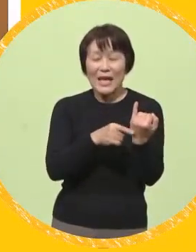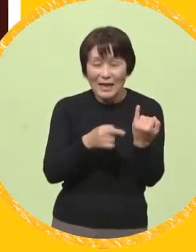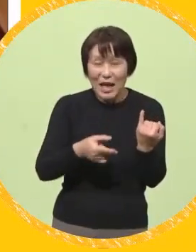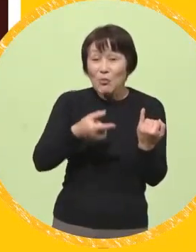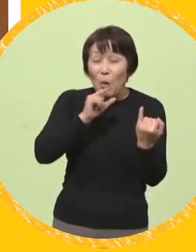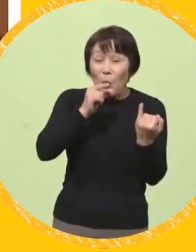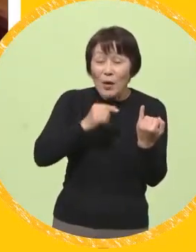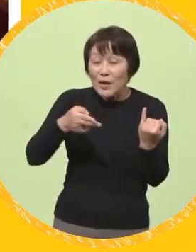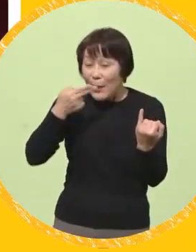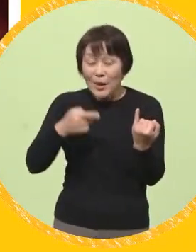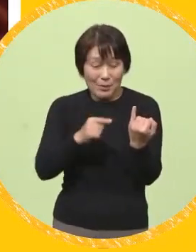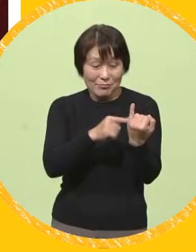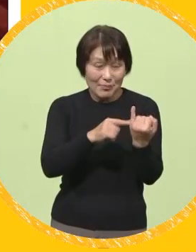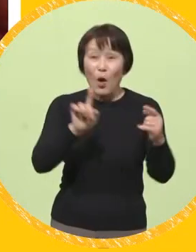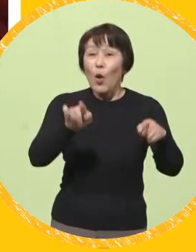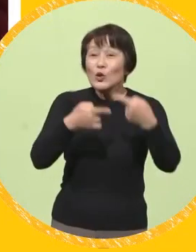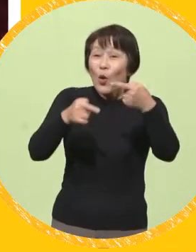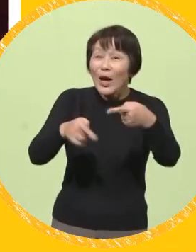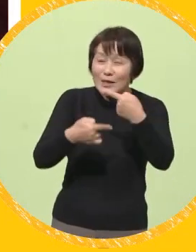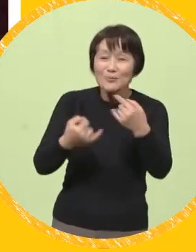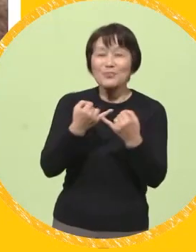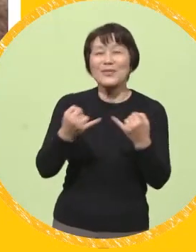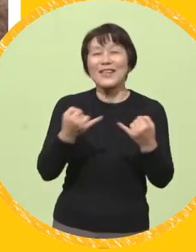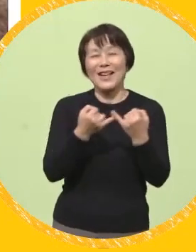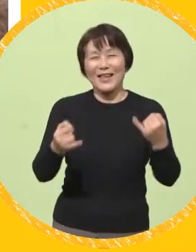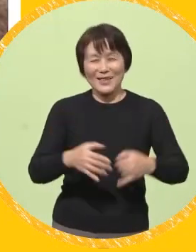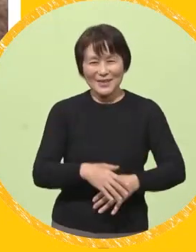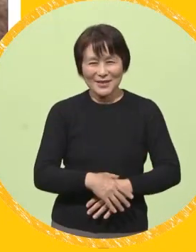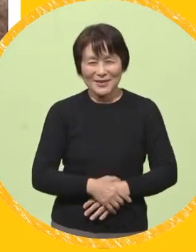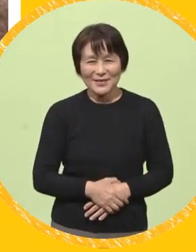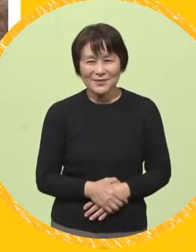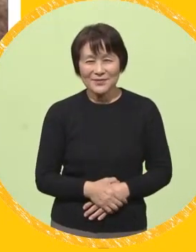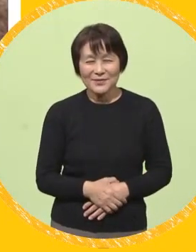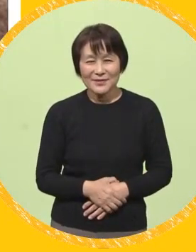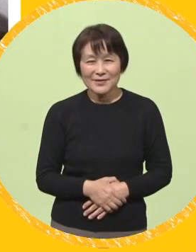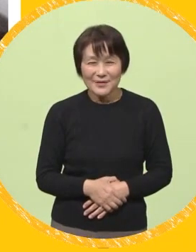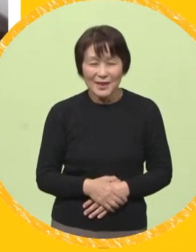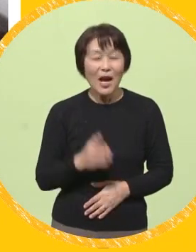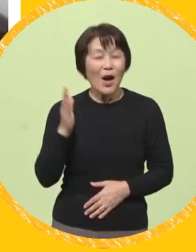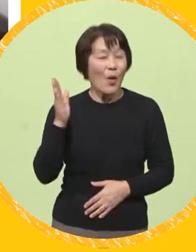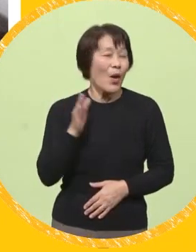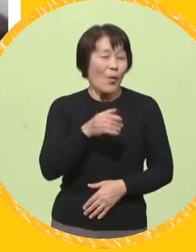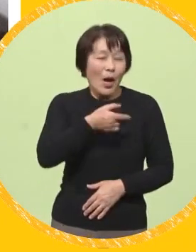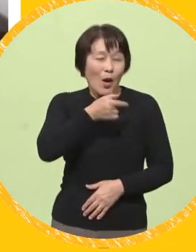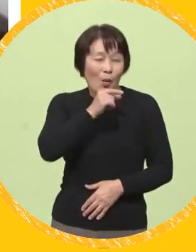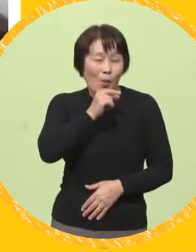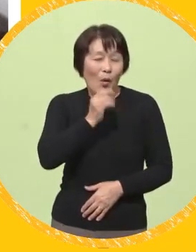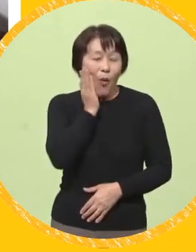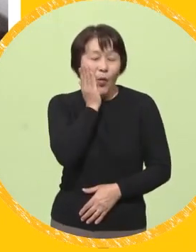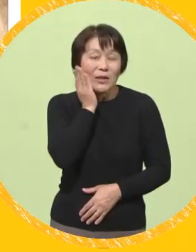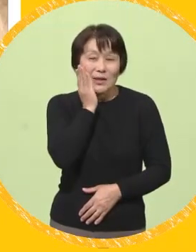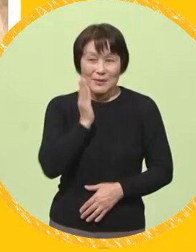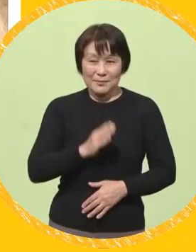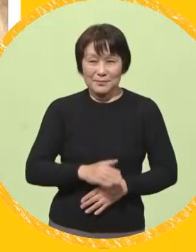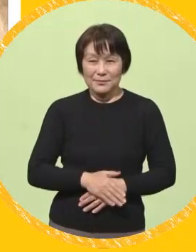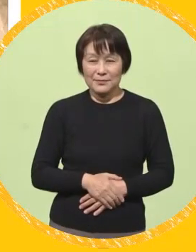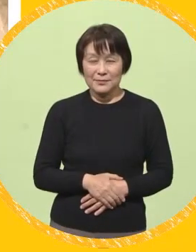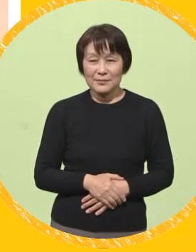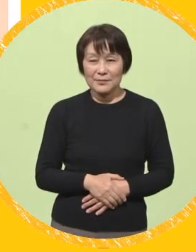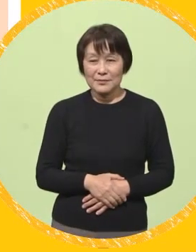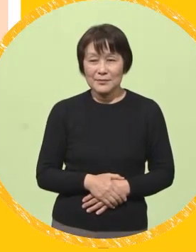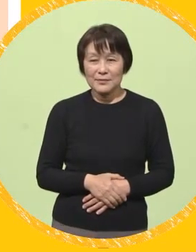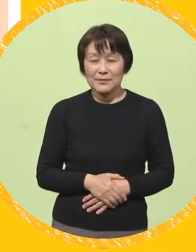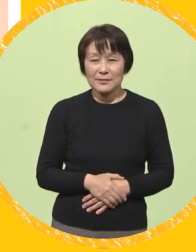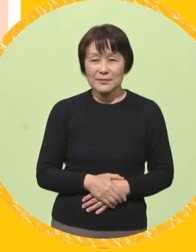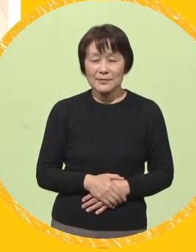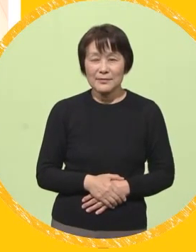来た。 いやですよ、お菓子の量は何ですか。 いや本当に、いやこれうまいや、うん、 いいな。確かにおつまみと合わせて考えるっ